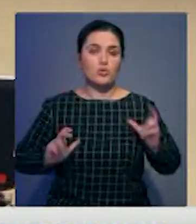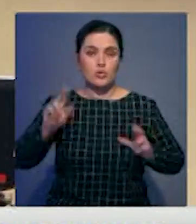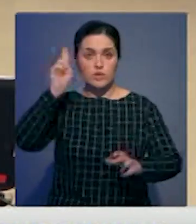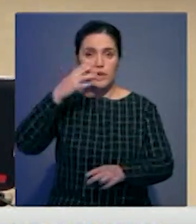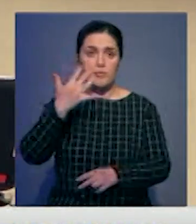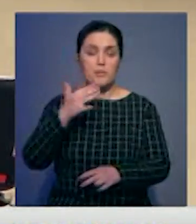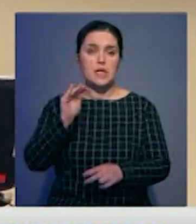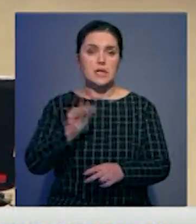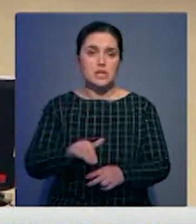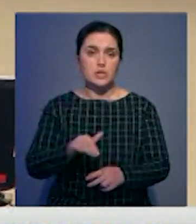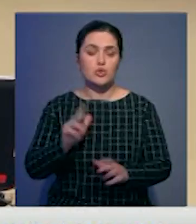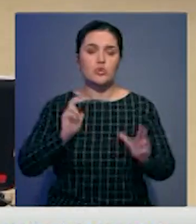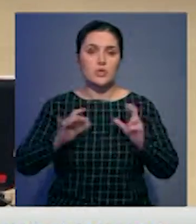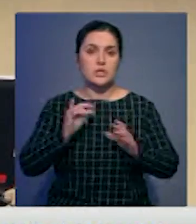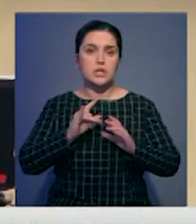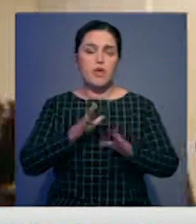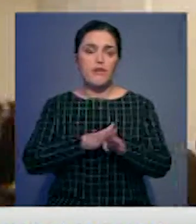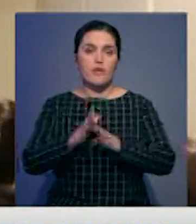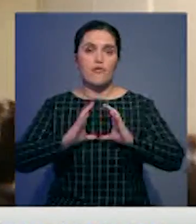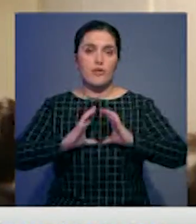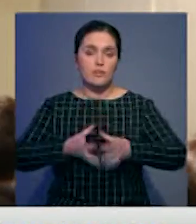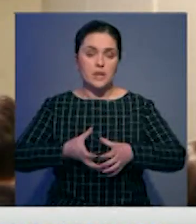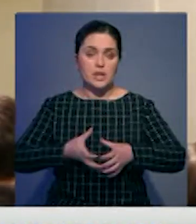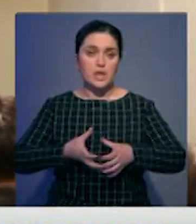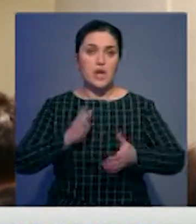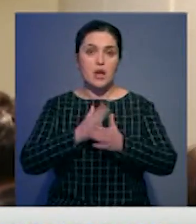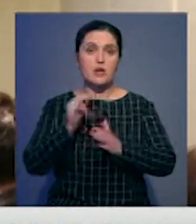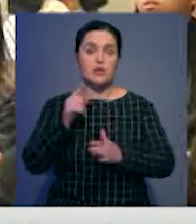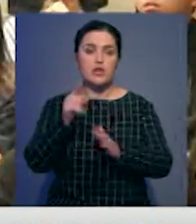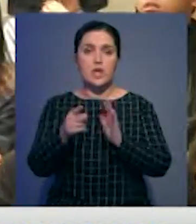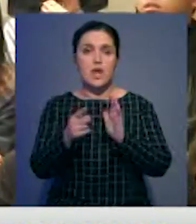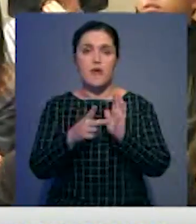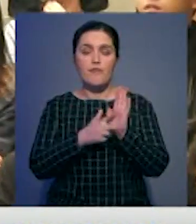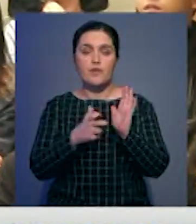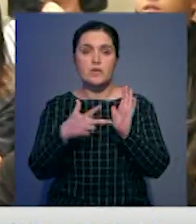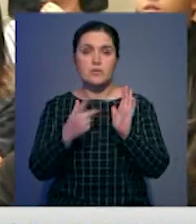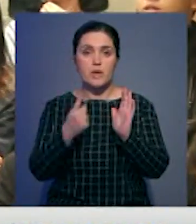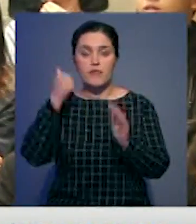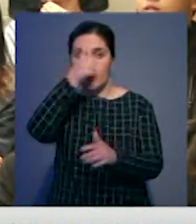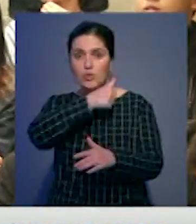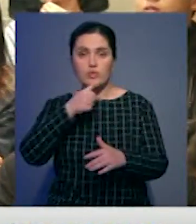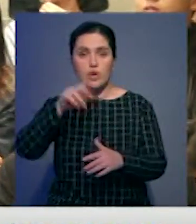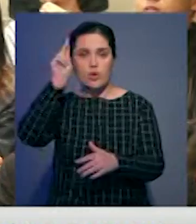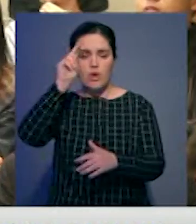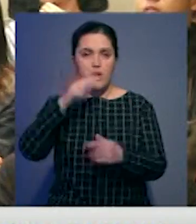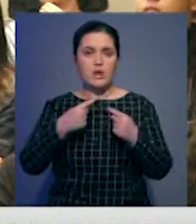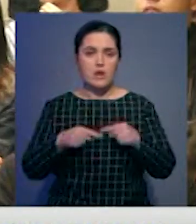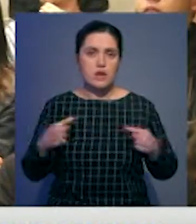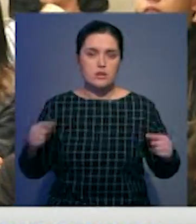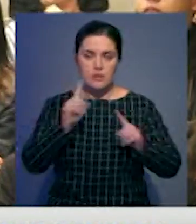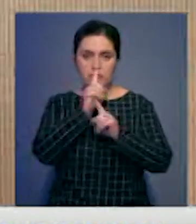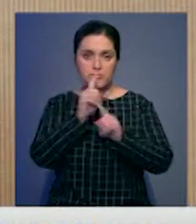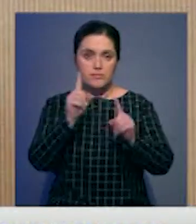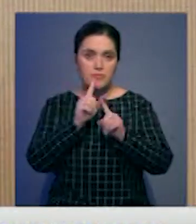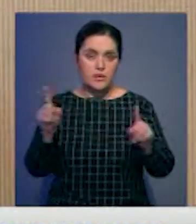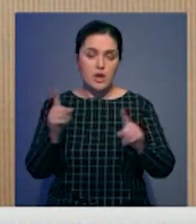тысяч студентов со всего мира, достаточно сложно чем-то удивить. Начиная с 1831 года, здесь видали много разной экзотики,